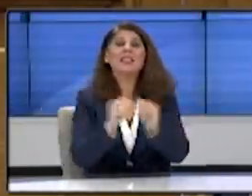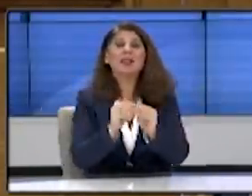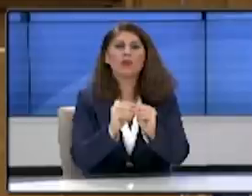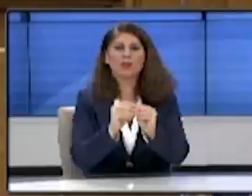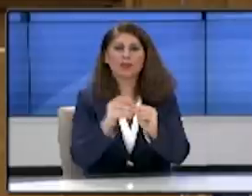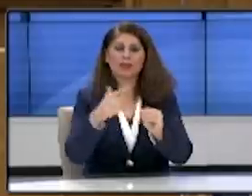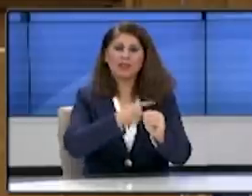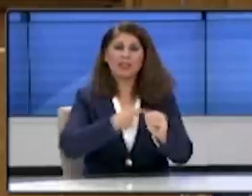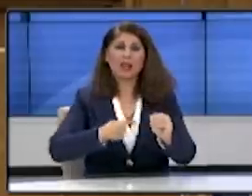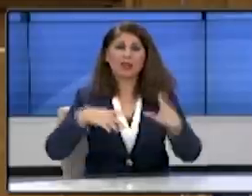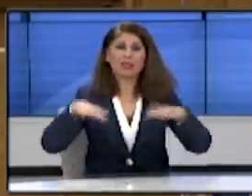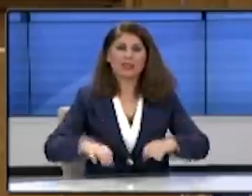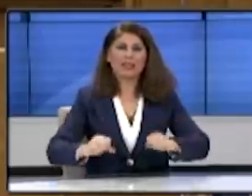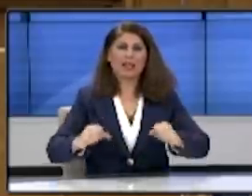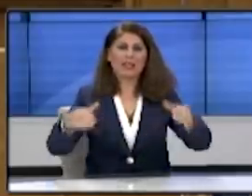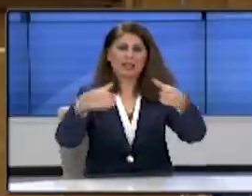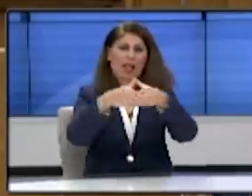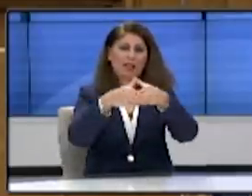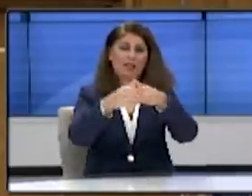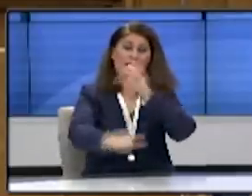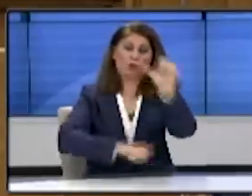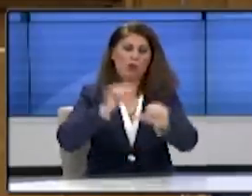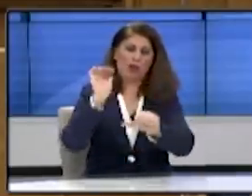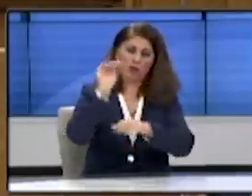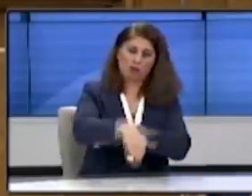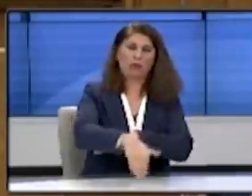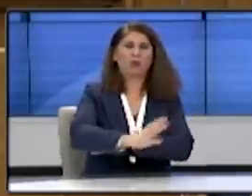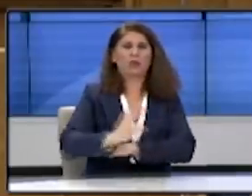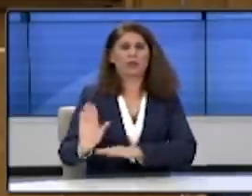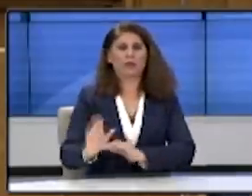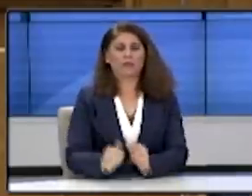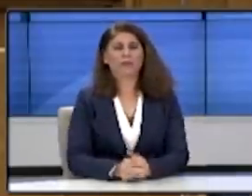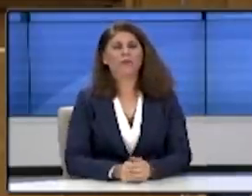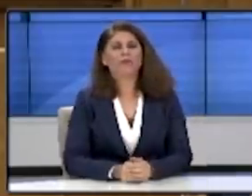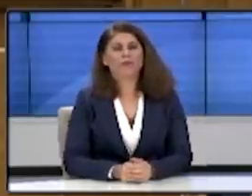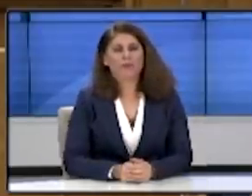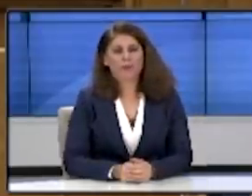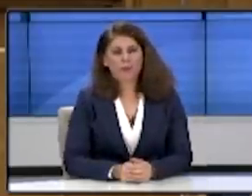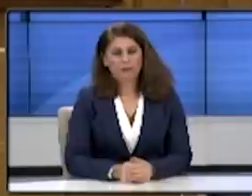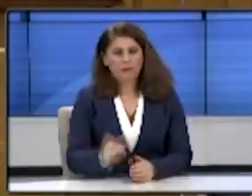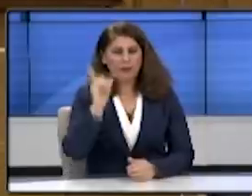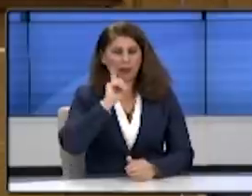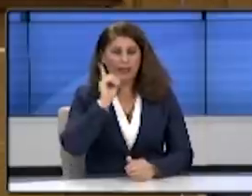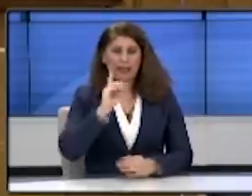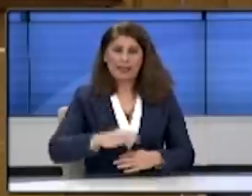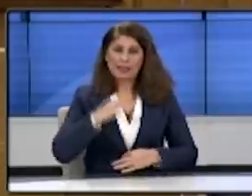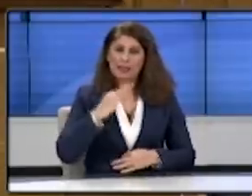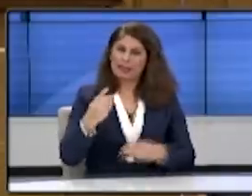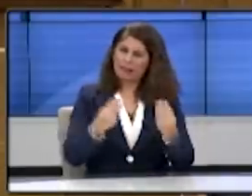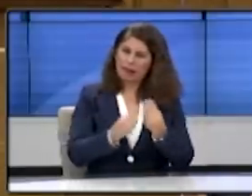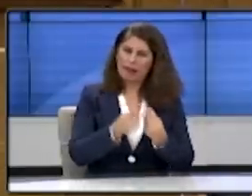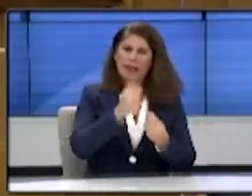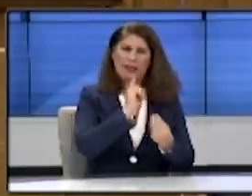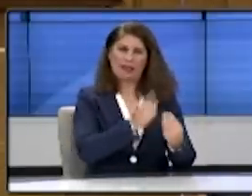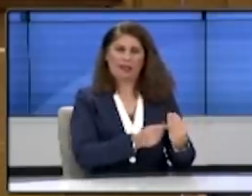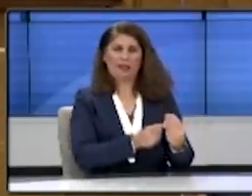της άρχουσας, της κυρίαρχης τάξης. Κυρίες και κύριοι, είναι όντως βολική για σας η κριτική του ΣΥΡΙΖΑ για